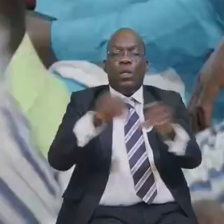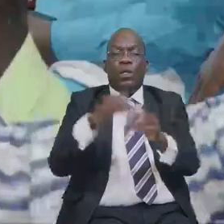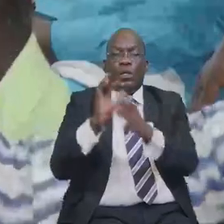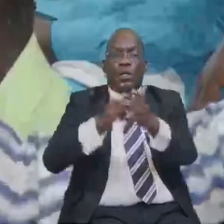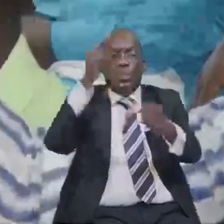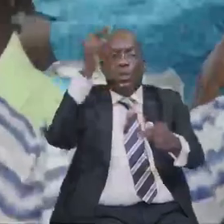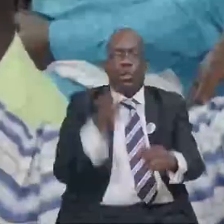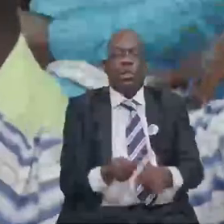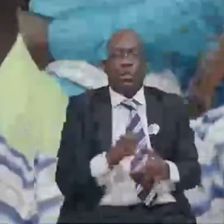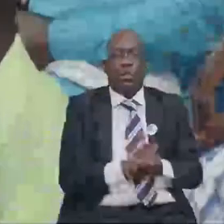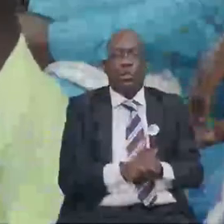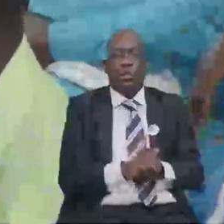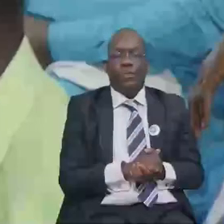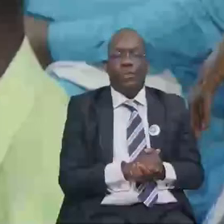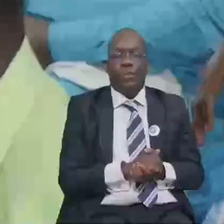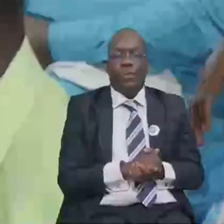Jésus.